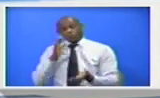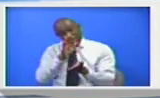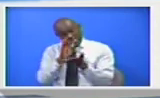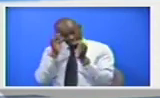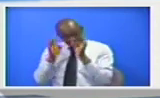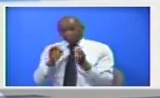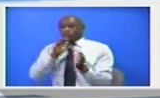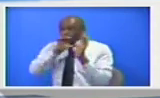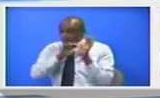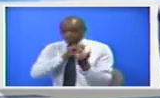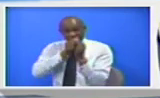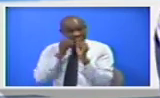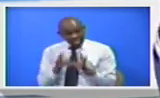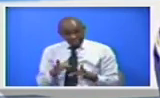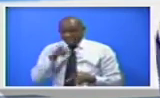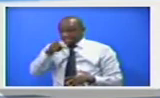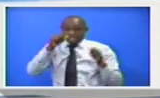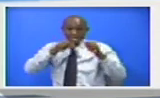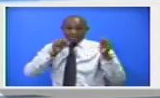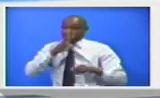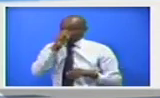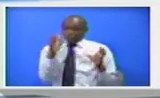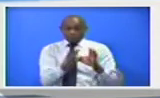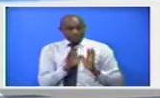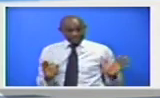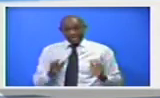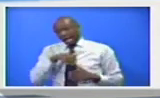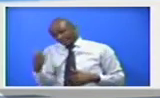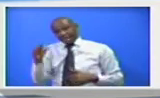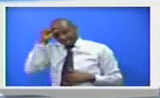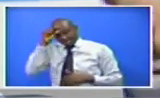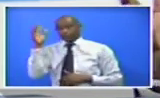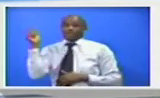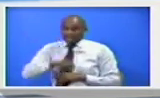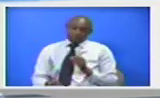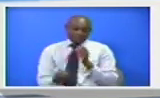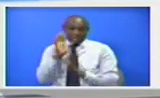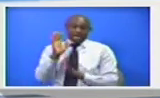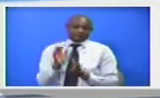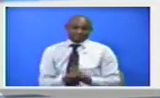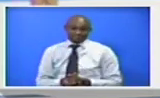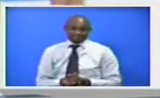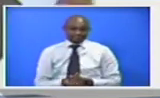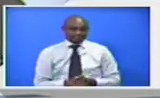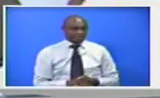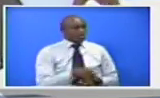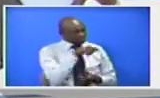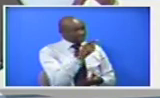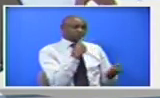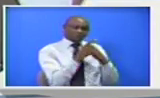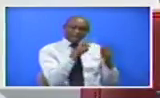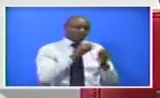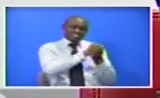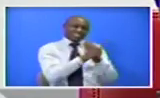katiba inamaanisha kwamba huu ni mkataba wa NASA, serikali nyingine itakuja na mkataba wao, na itabadilisha. Umegusia tena kubadilisha